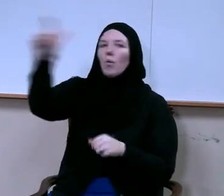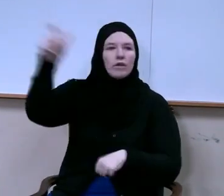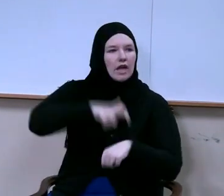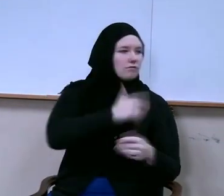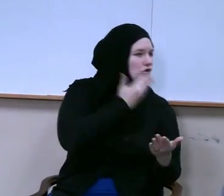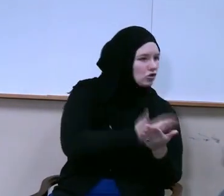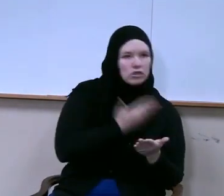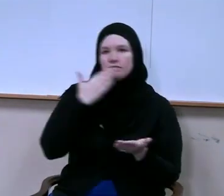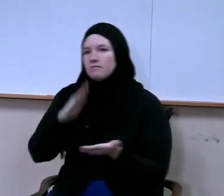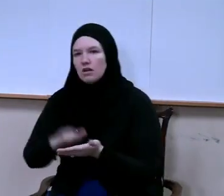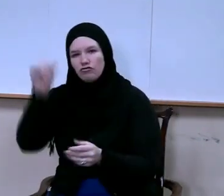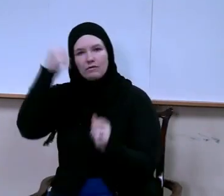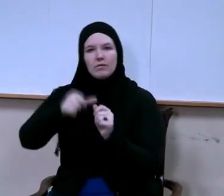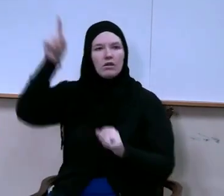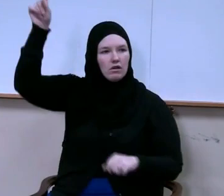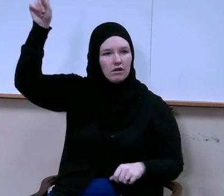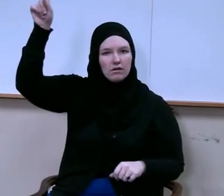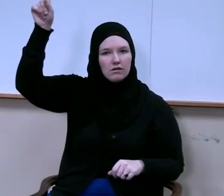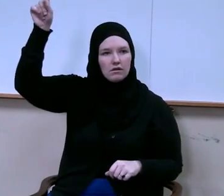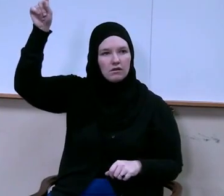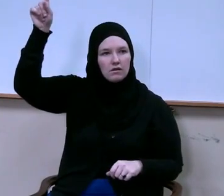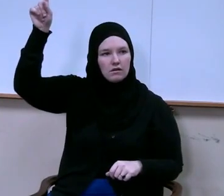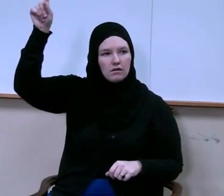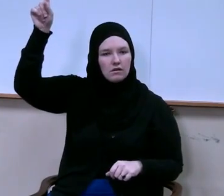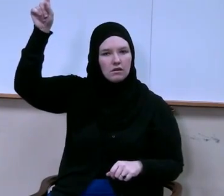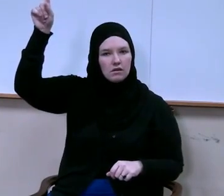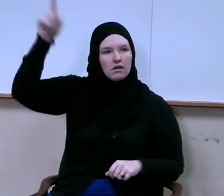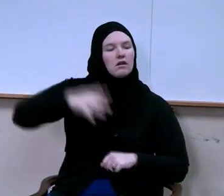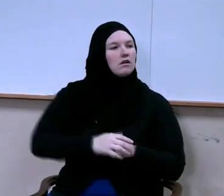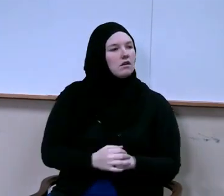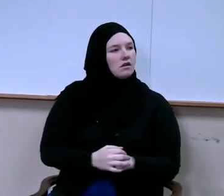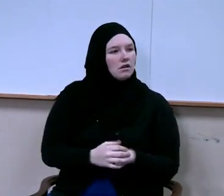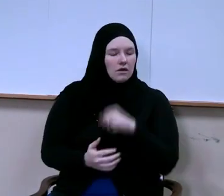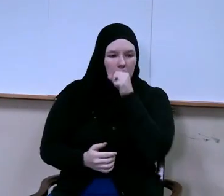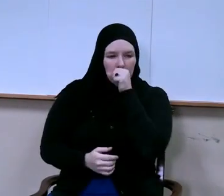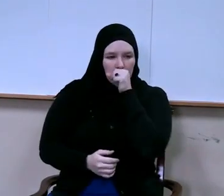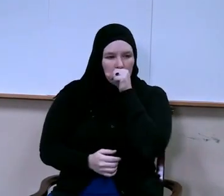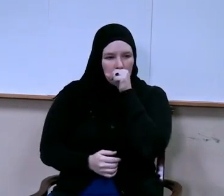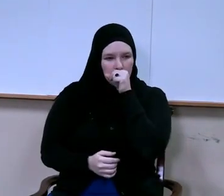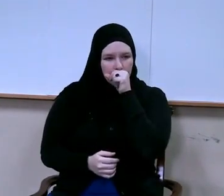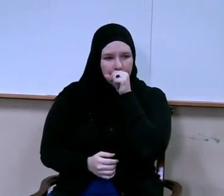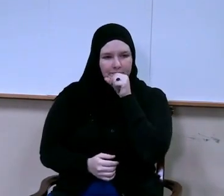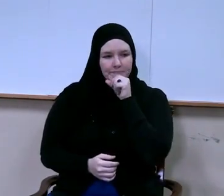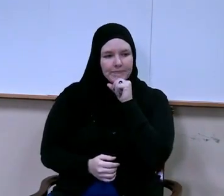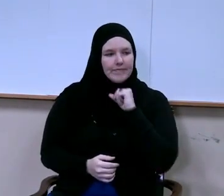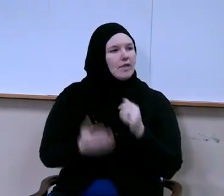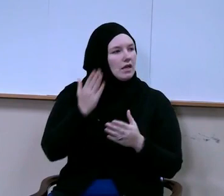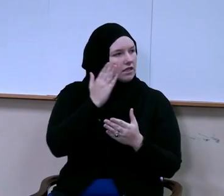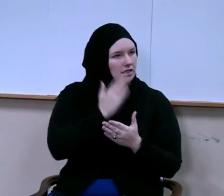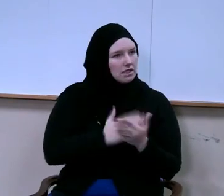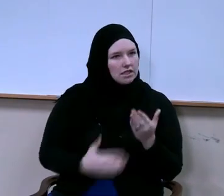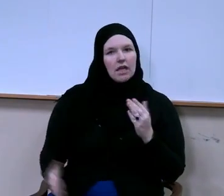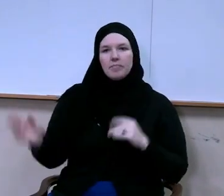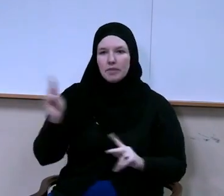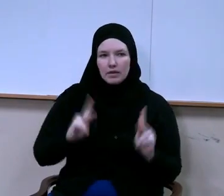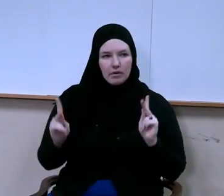عَلَى حَرْفٍ. Some people worship Allah and their relationship with Allah is one that is standing on